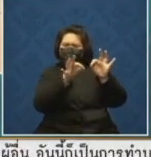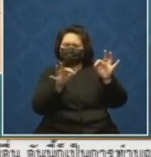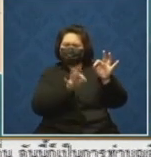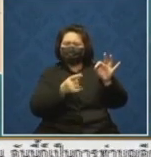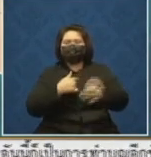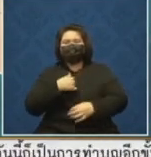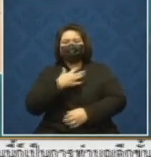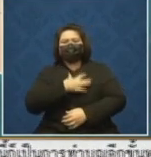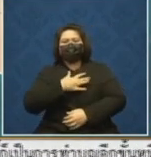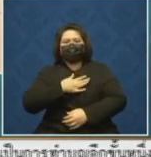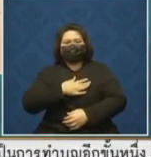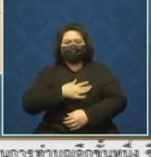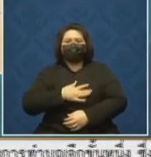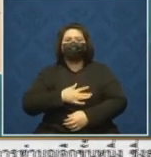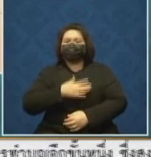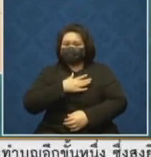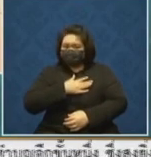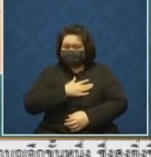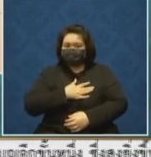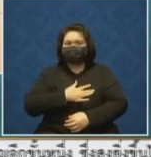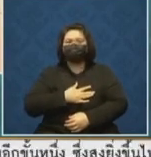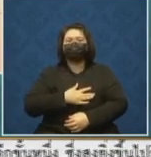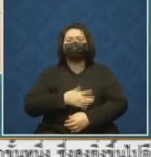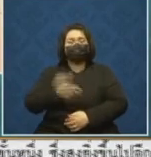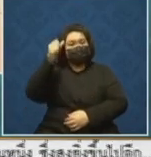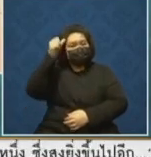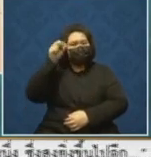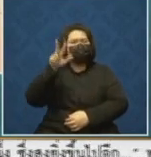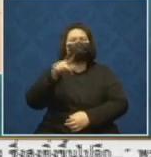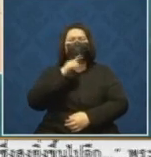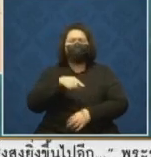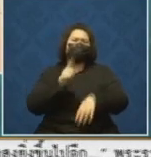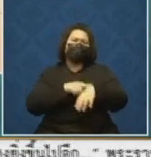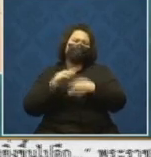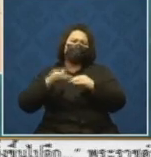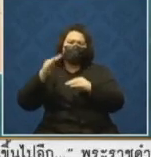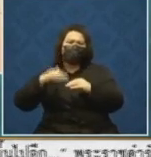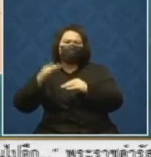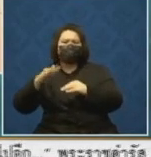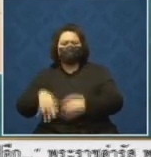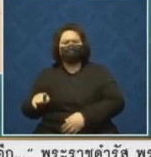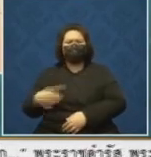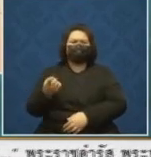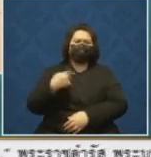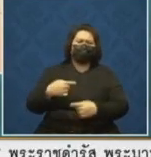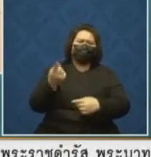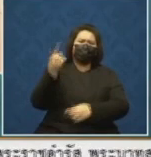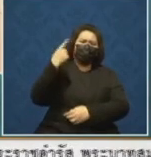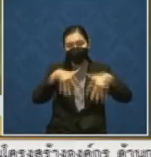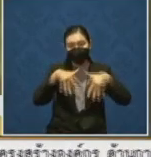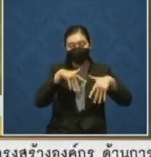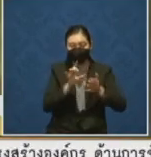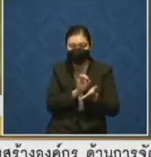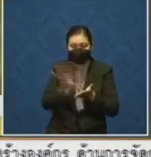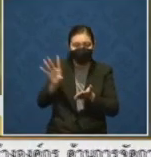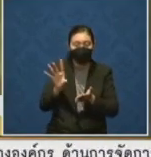คือถ้าหลับตาฟังเนี่ยก็รู้เลยว่าโอ้โหทีนี้หลังจากนั้นก็เป็นจุลพันธ์ก็อภิปรายเรื่องเศรษฐกิจล้มเหลว